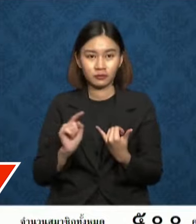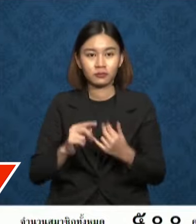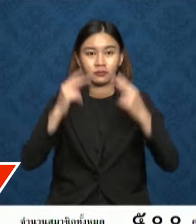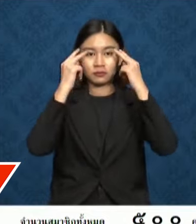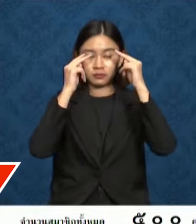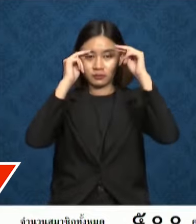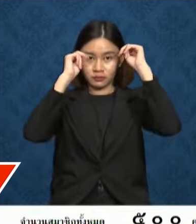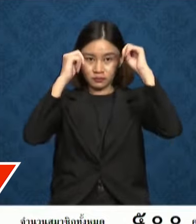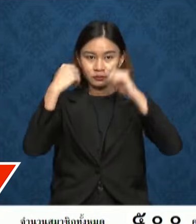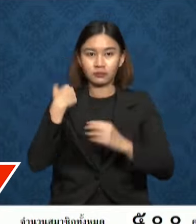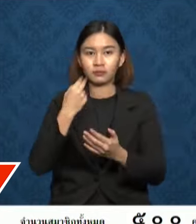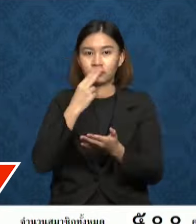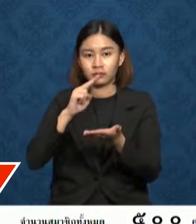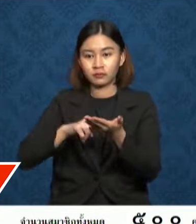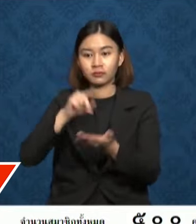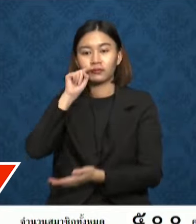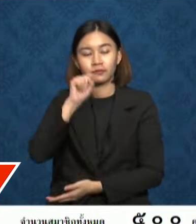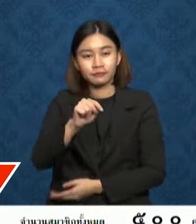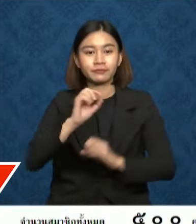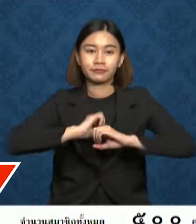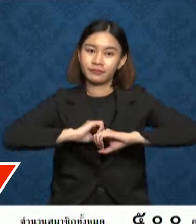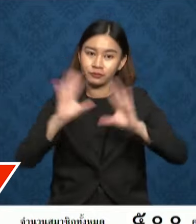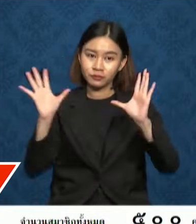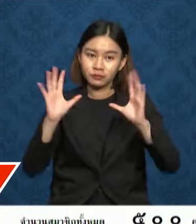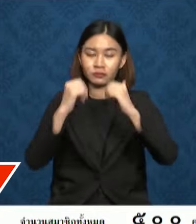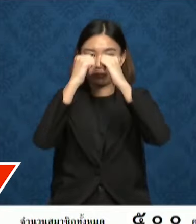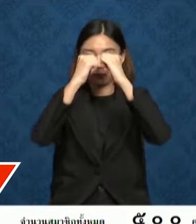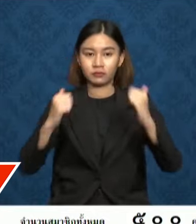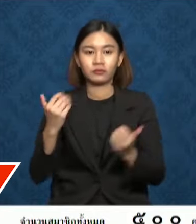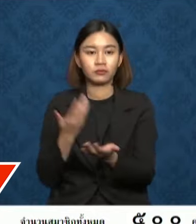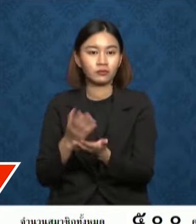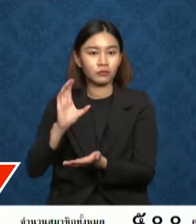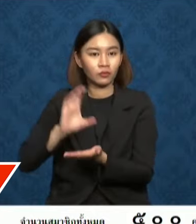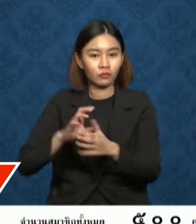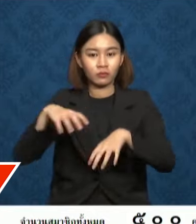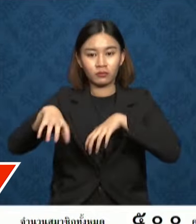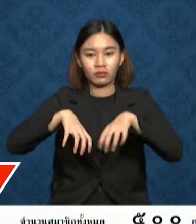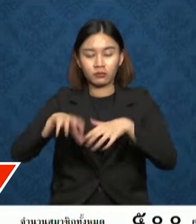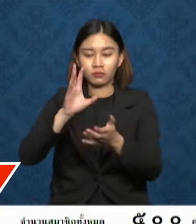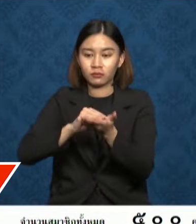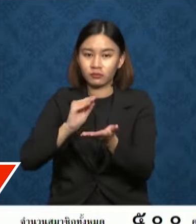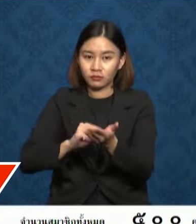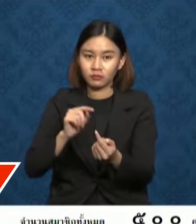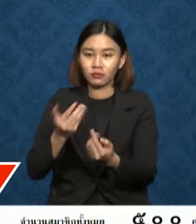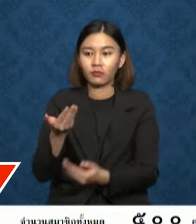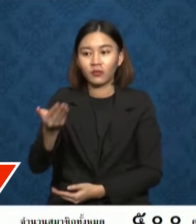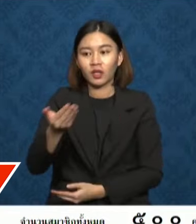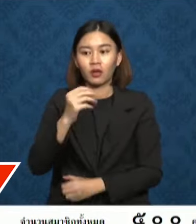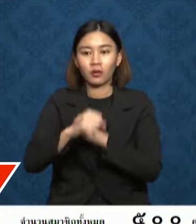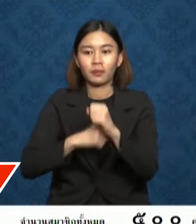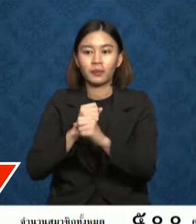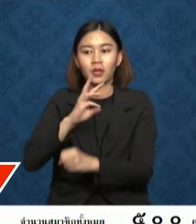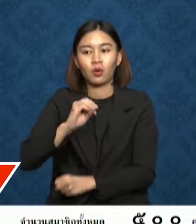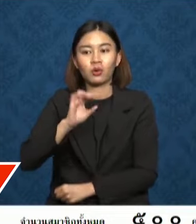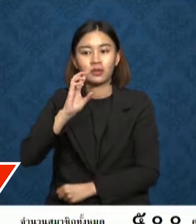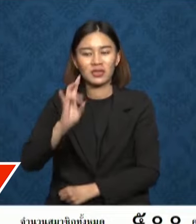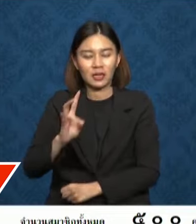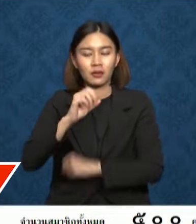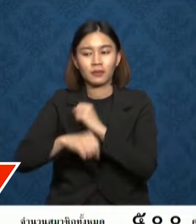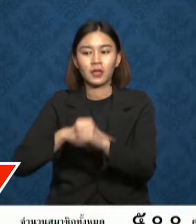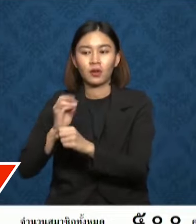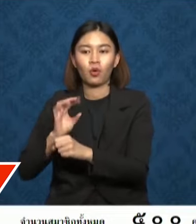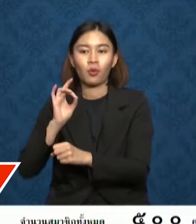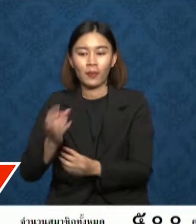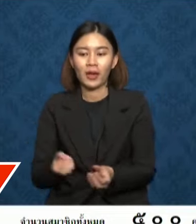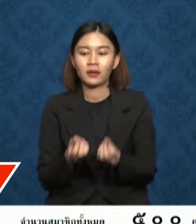ท่านนายậtรัฒมุตได้มหนังสอสังการชัดเจแล้วให้สำนักงประมาณจัดส่งข้มลคำของงปมาณปี 167และป 168